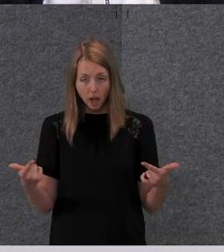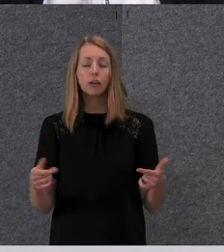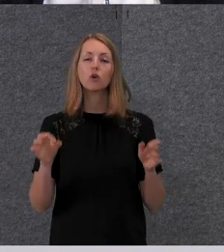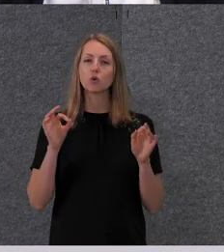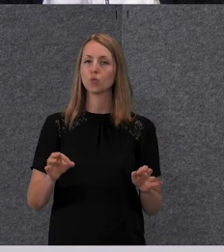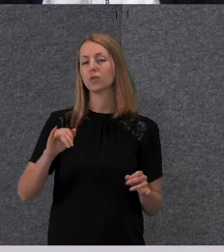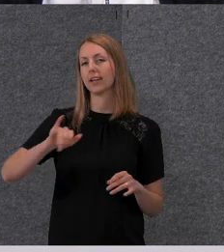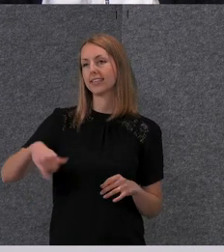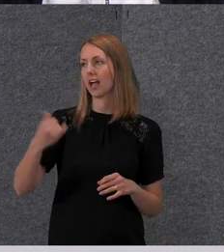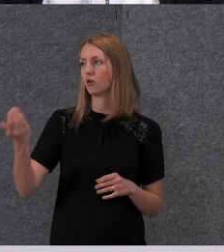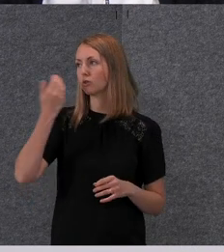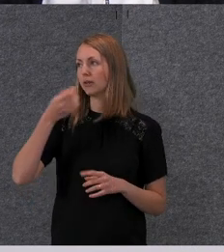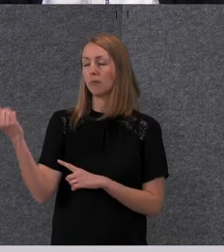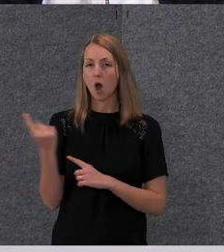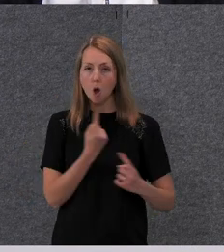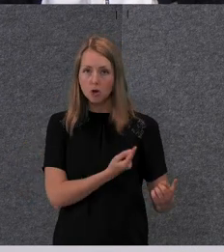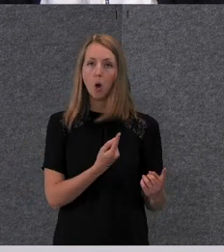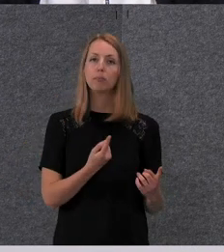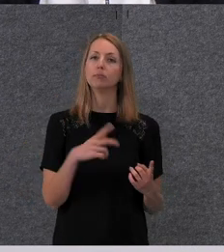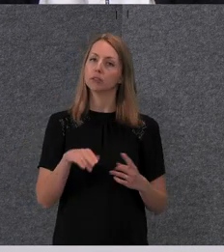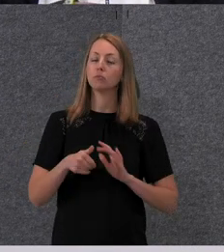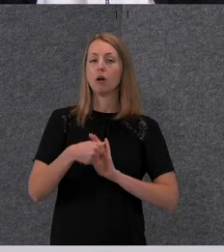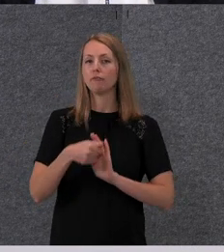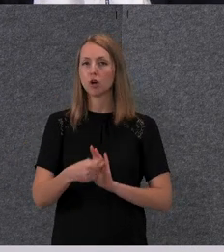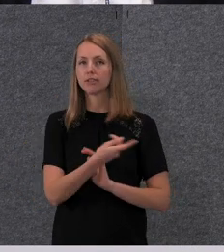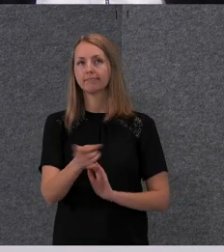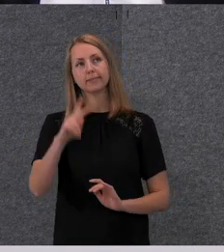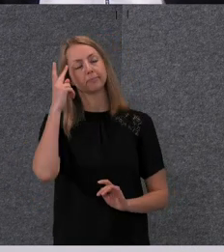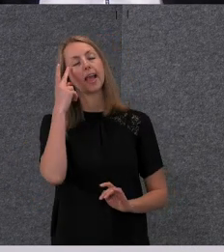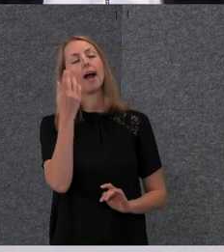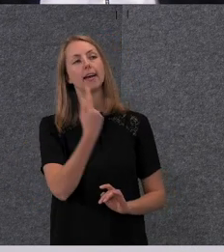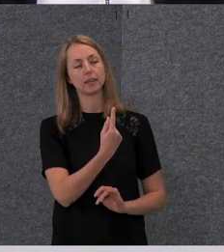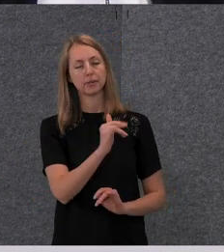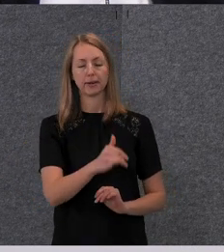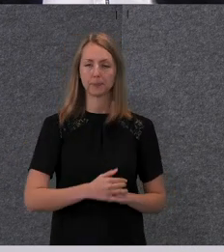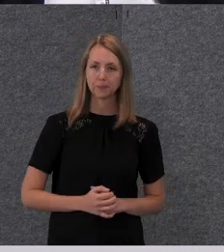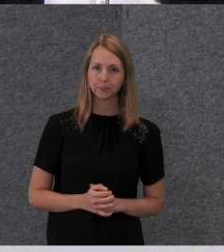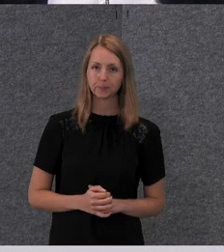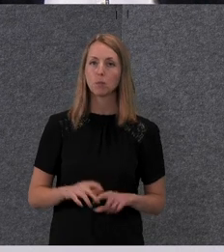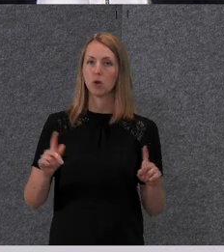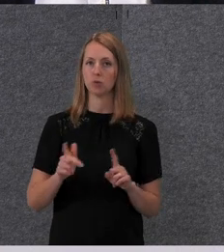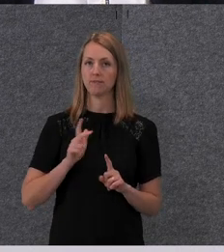dem Janosch die Möglichkeit geben, sich in Erinnerung zu rufen. Wir warten noch einen kurzen Moment.